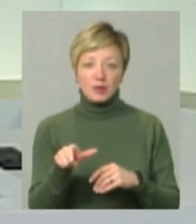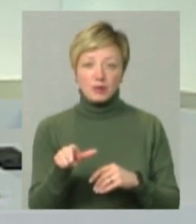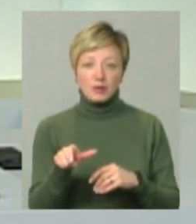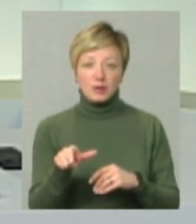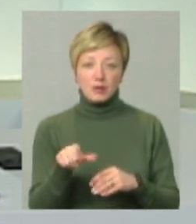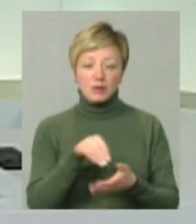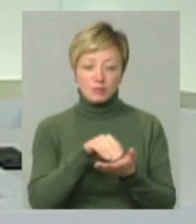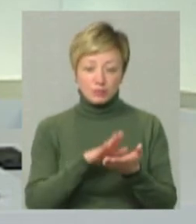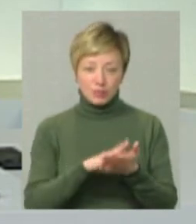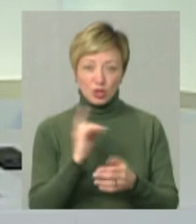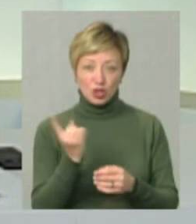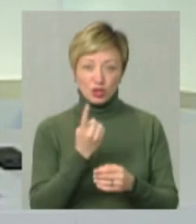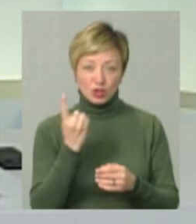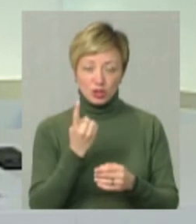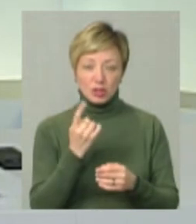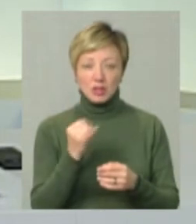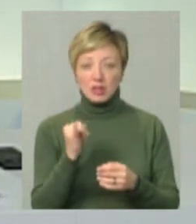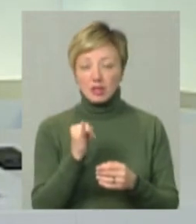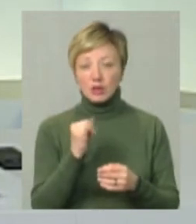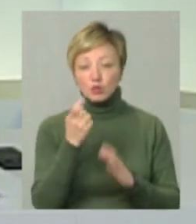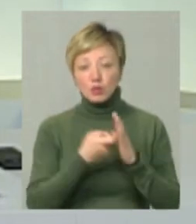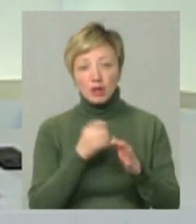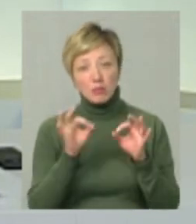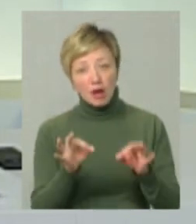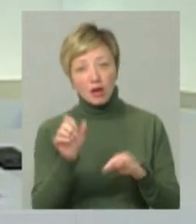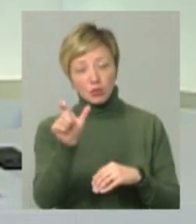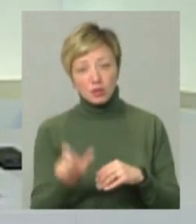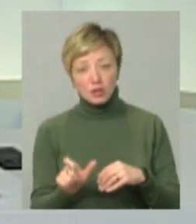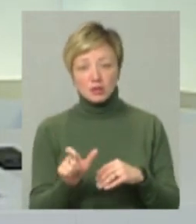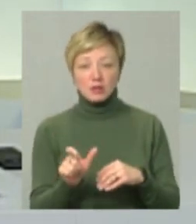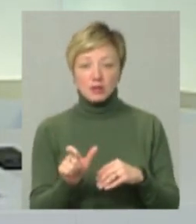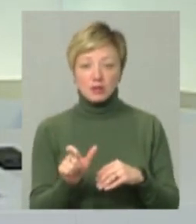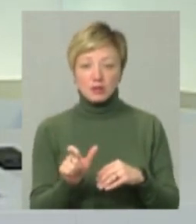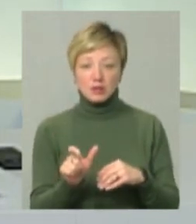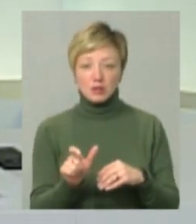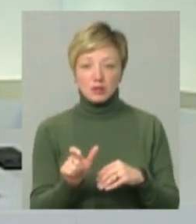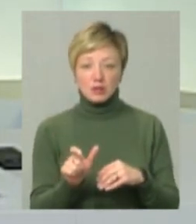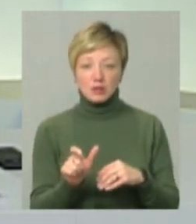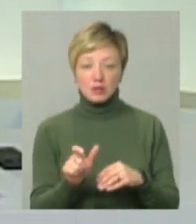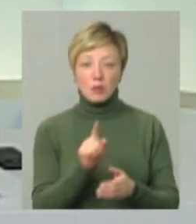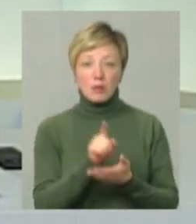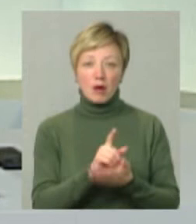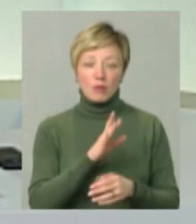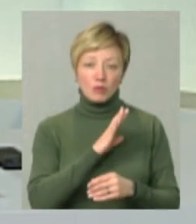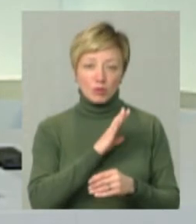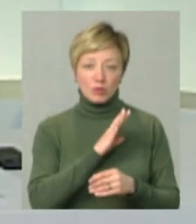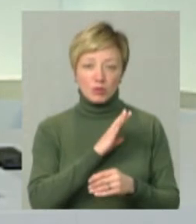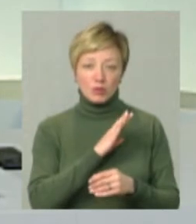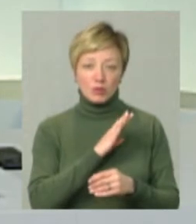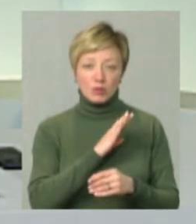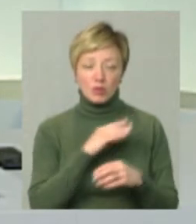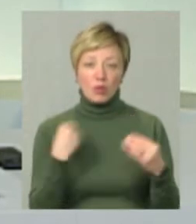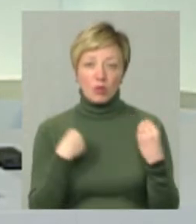я озвучив. І відрізнити нашого працівника можна легко. Це працівник має бути